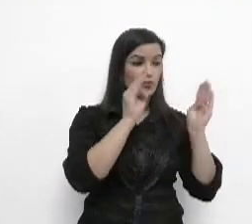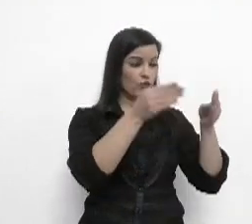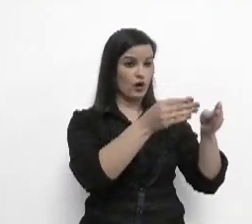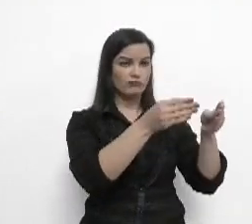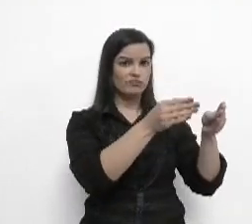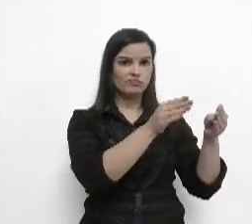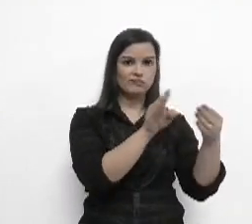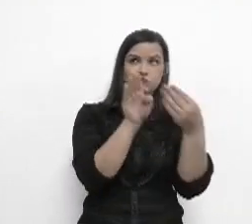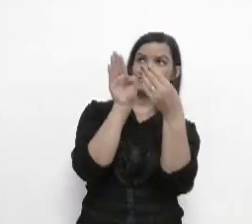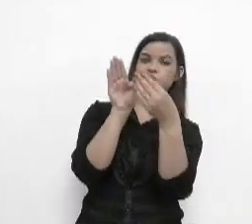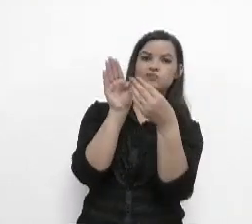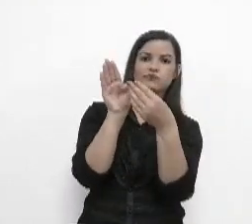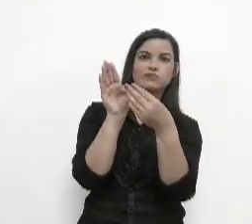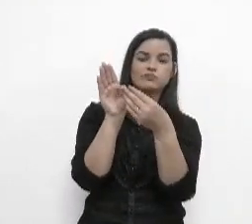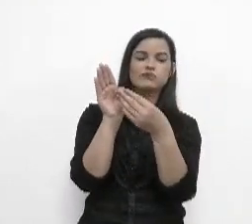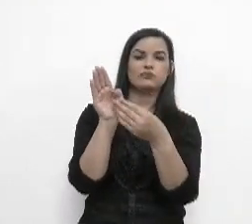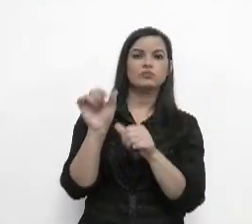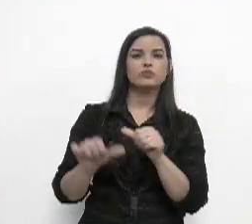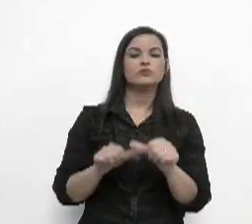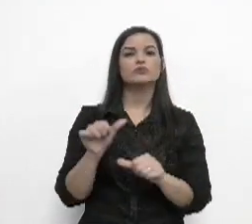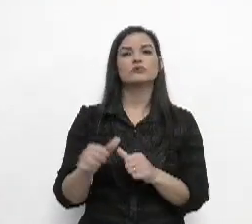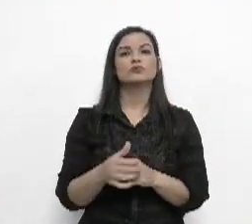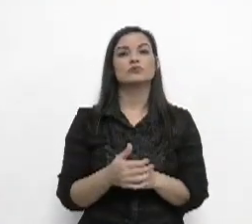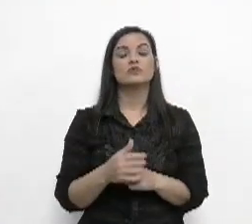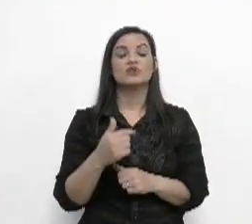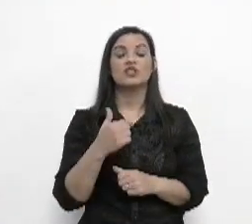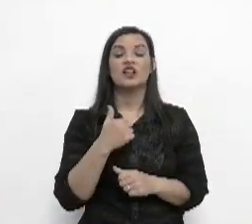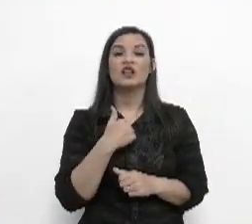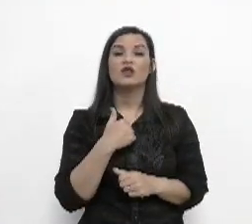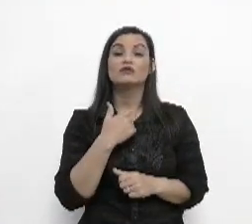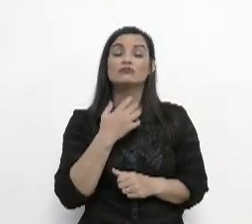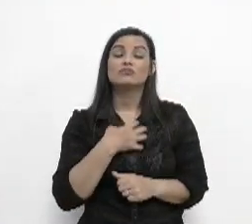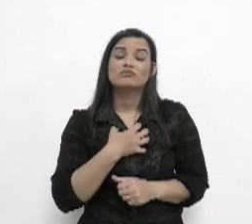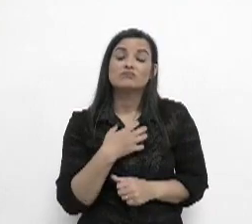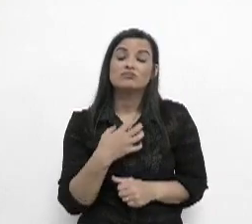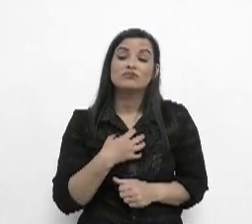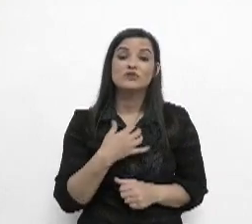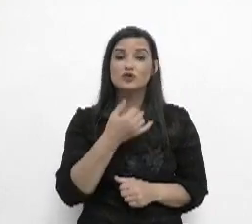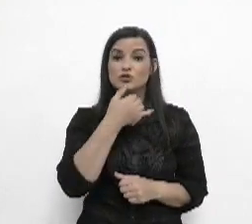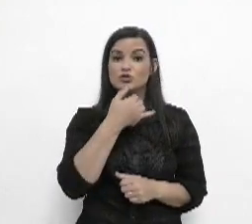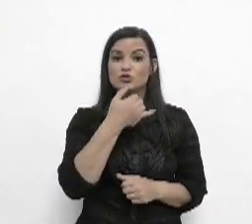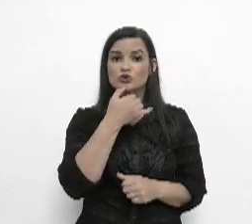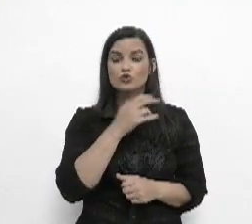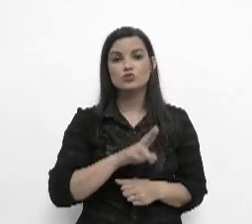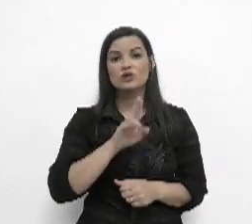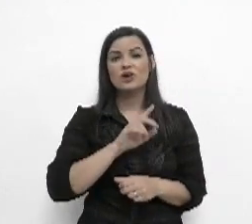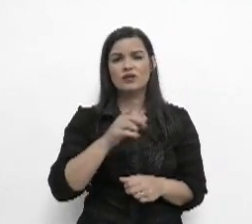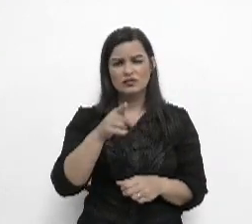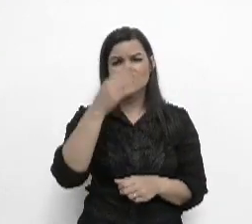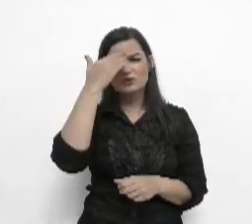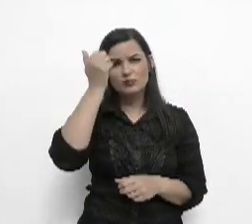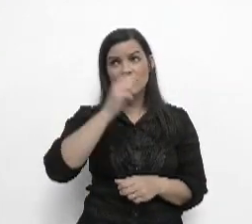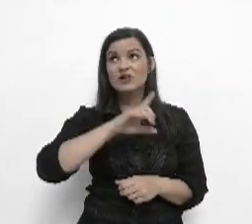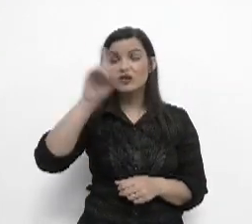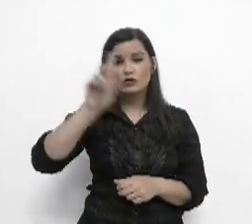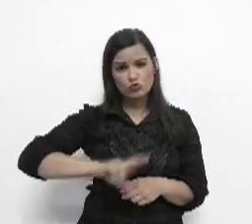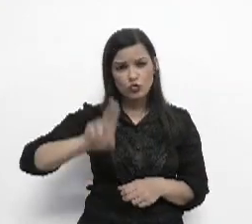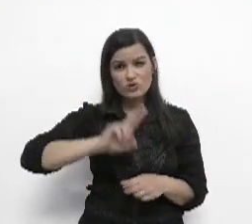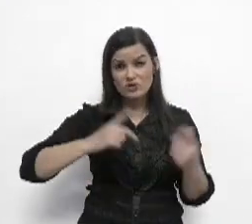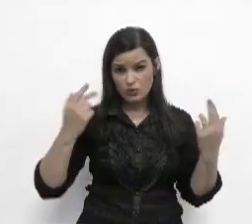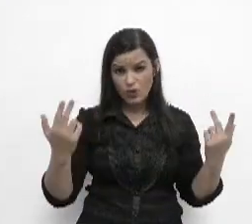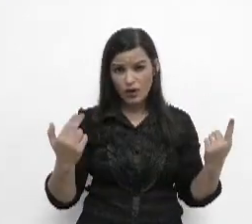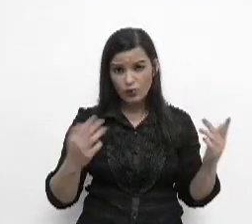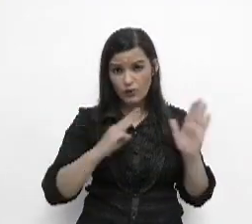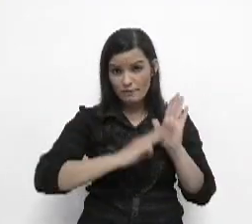사실을 아십니까? Eu sinto muito dizer essas palavras, mas ainda, vocês sabiam que ainda hoje Deus utiliza desse método em nossas vidas? 어떤 경우에는